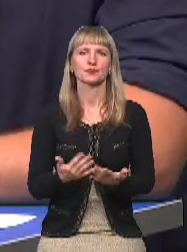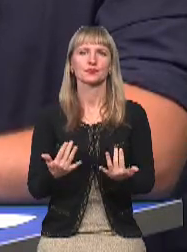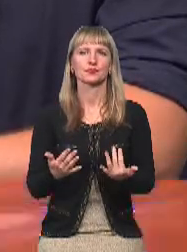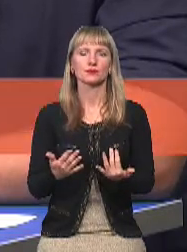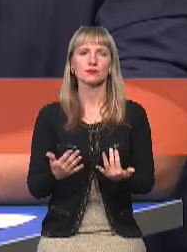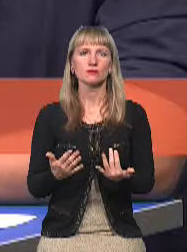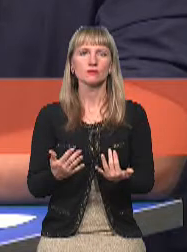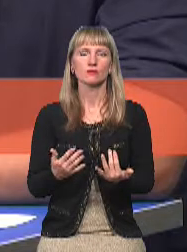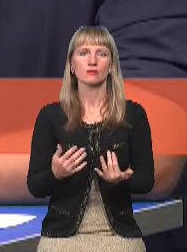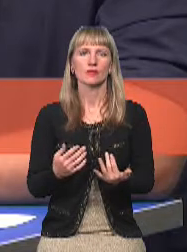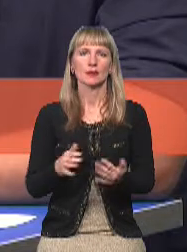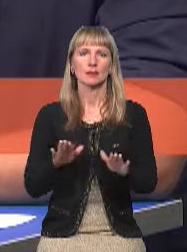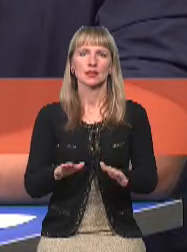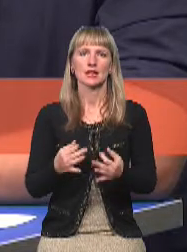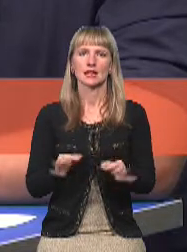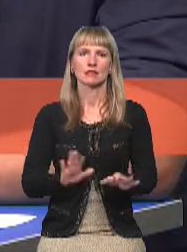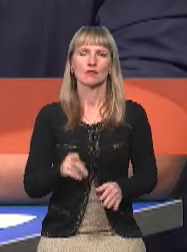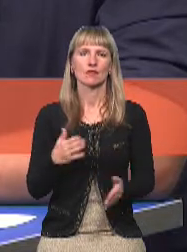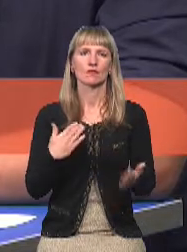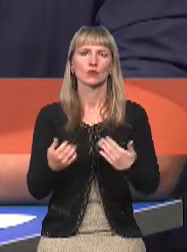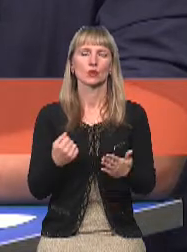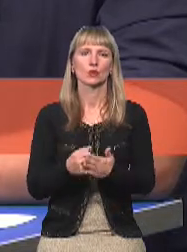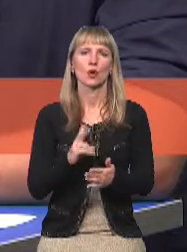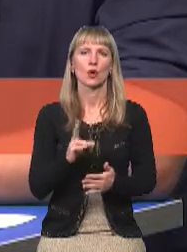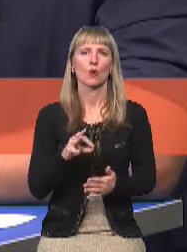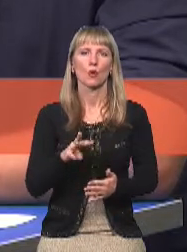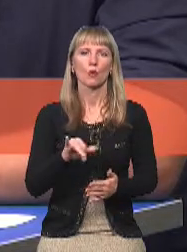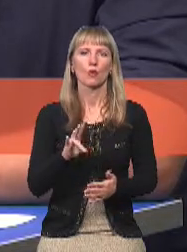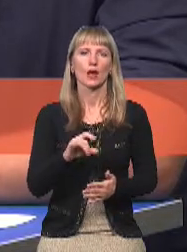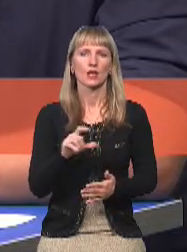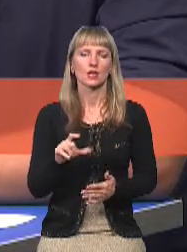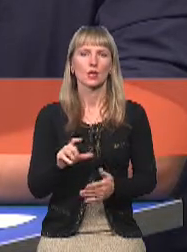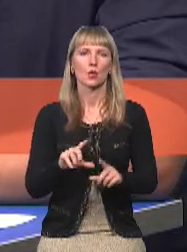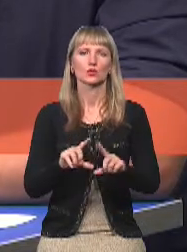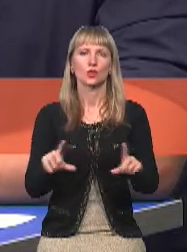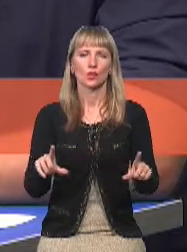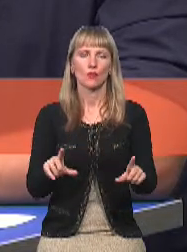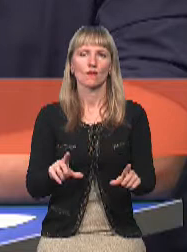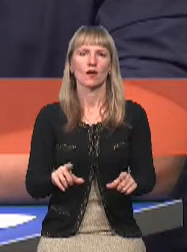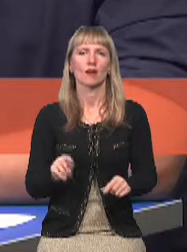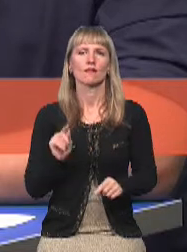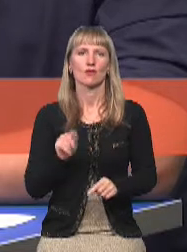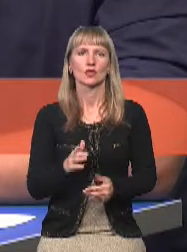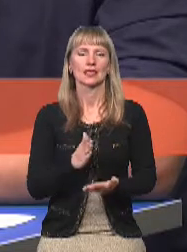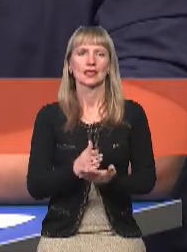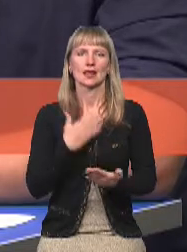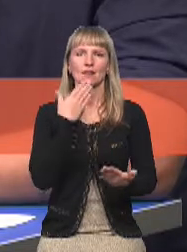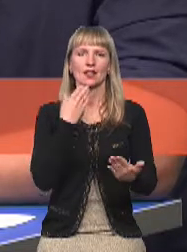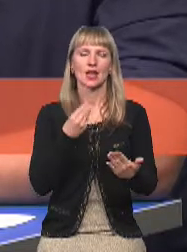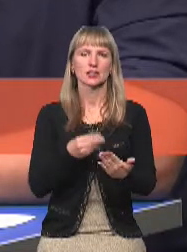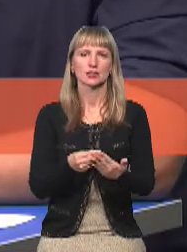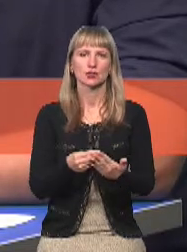містяни свободи, так би мовити, вони відносяться до комунальних установ. Так? Комунальні установи, вони є